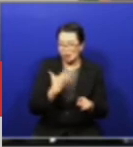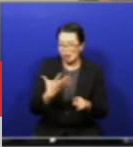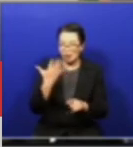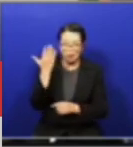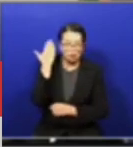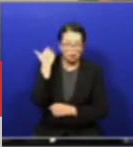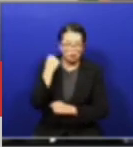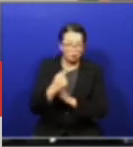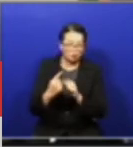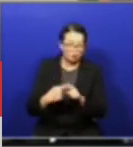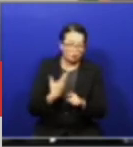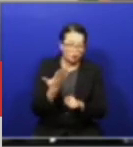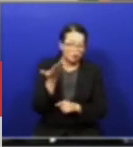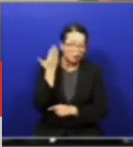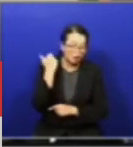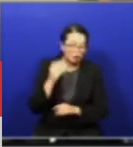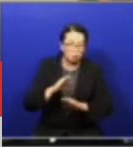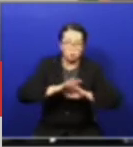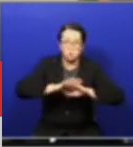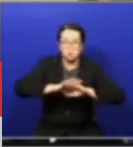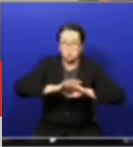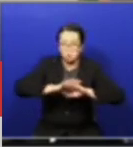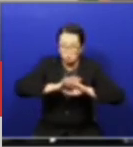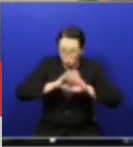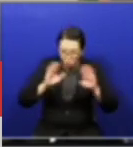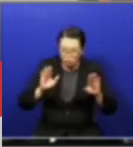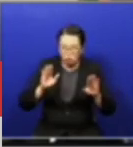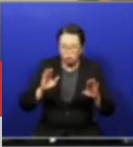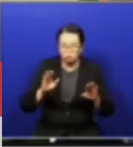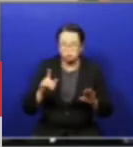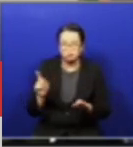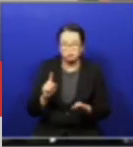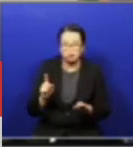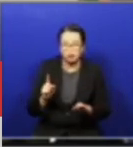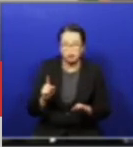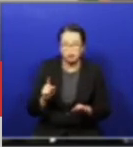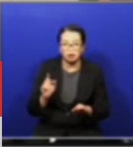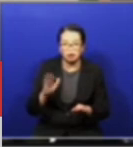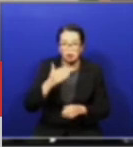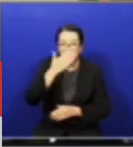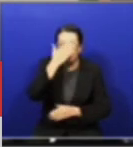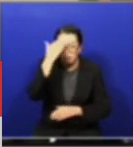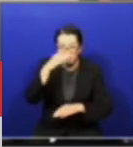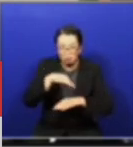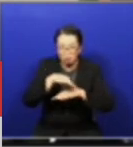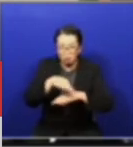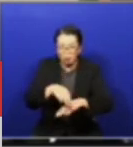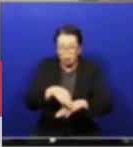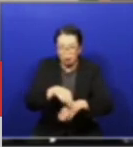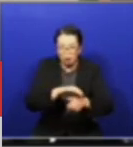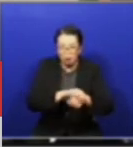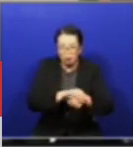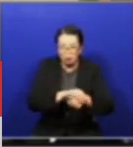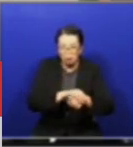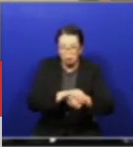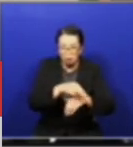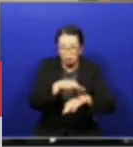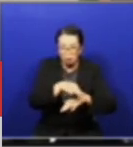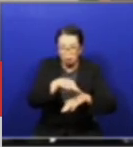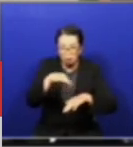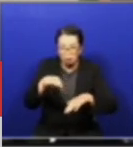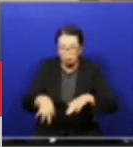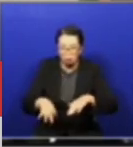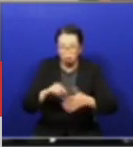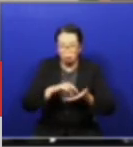ครับยกเลิกเป็นที่มาของเต่าหลุดเก้าอี้หรือเปล่าผมไม่รู้มูลค่า